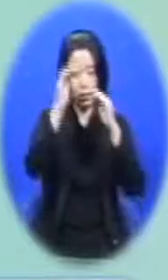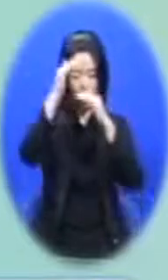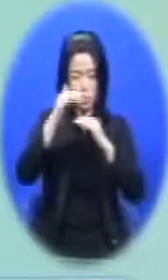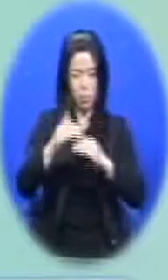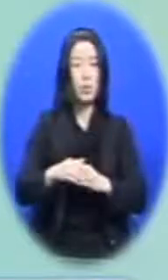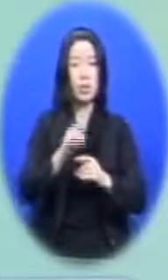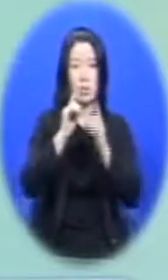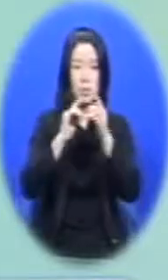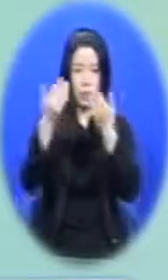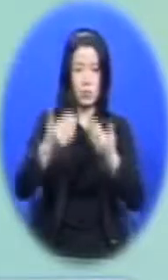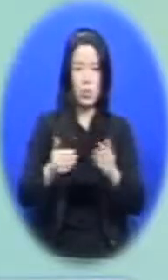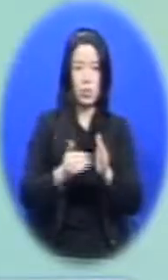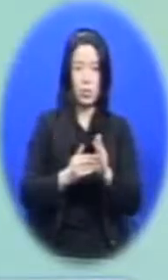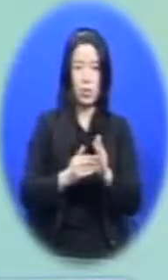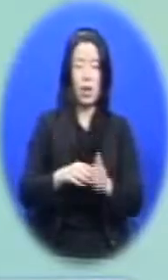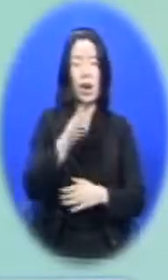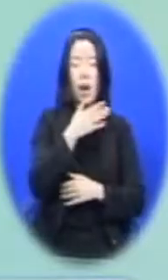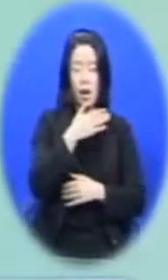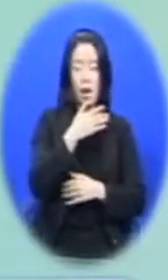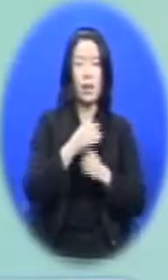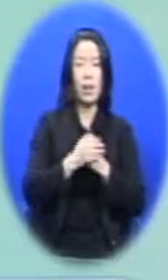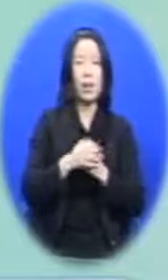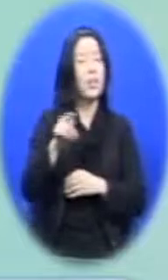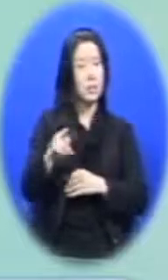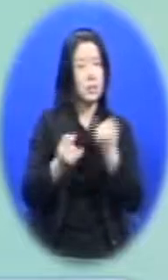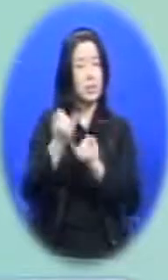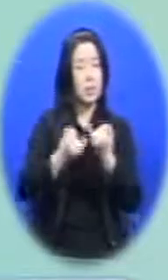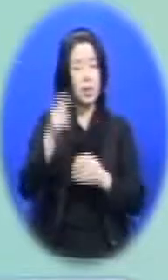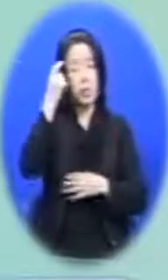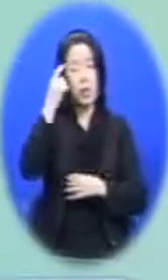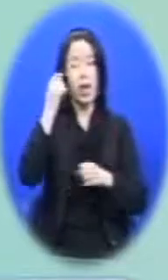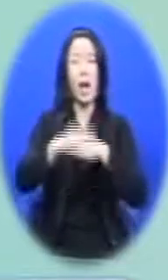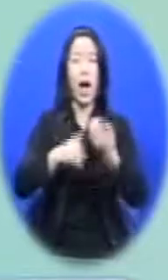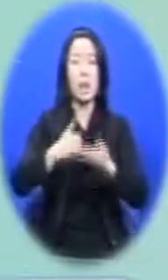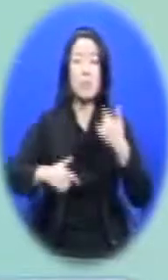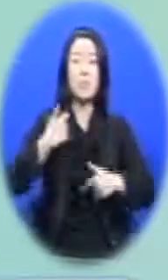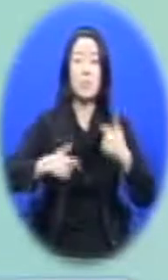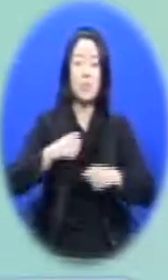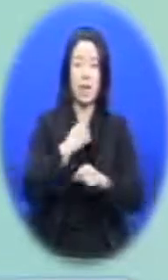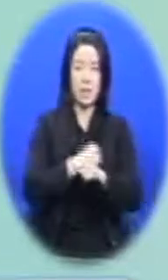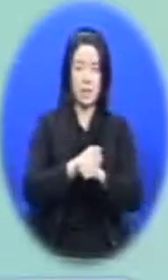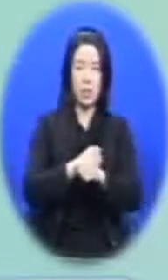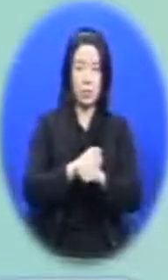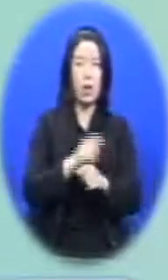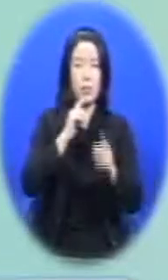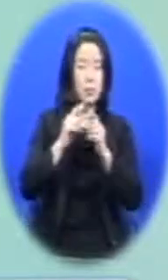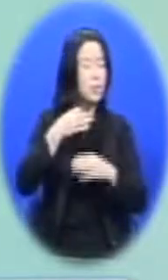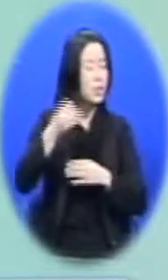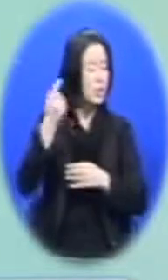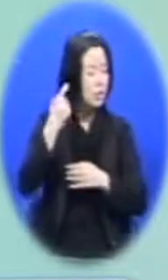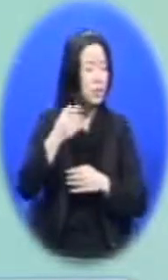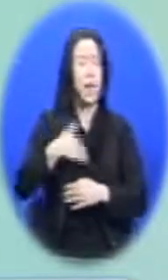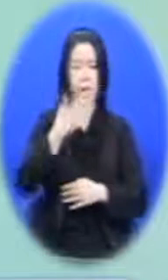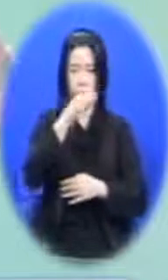해요. 제가 아, 그 자매를 왜 하나님이 기뻐하신다고 하셨는지를 알겠더라고.